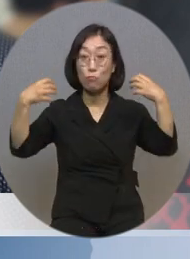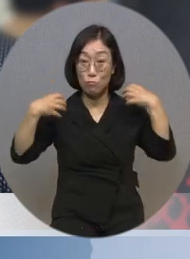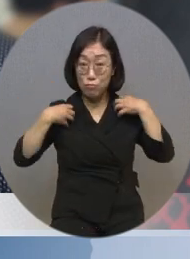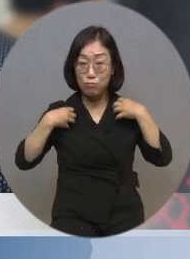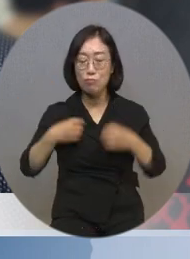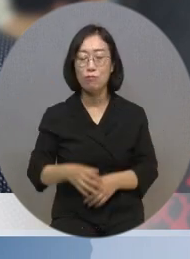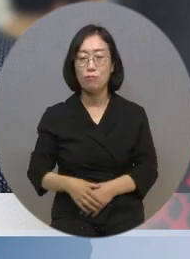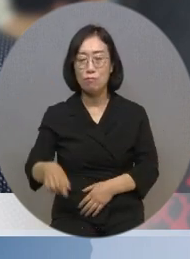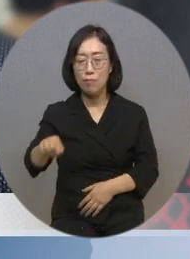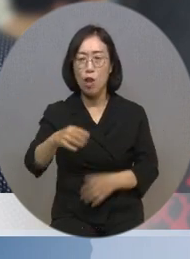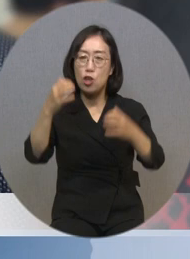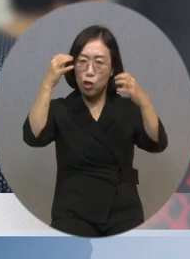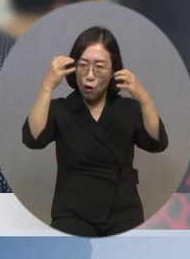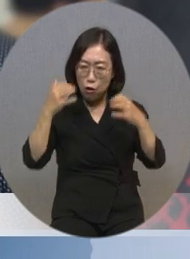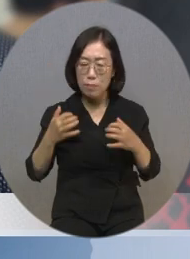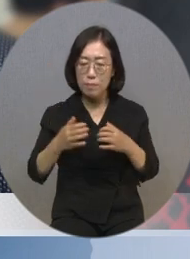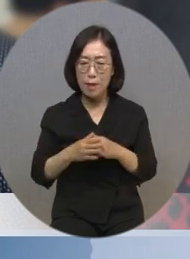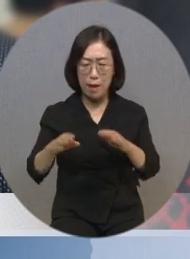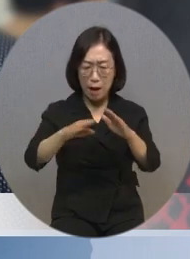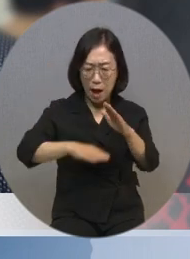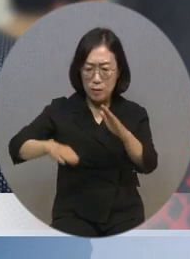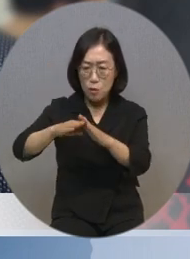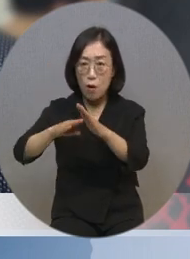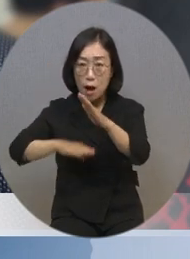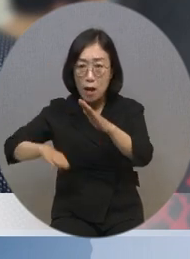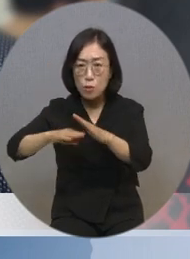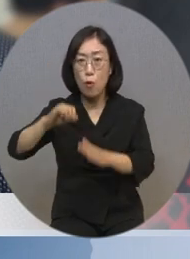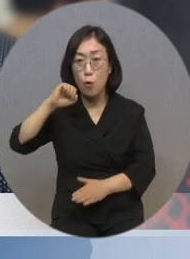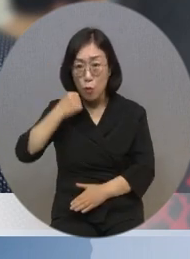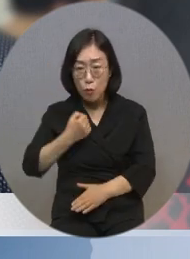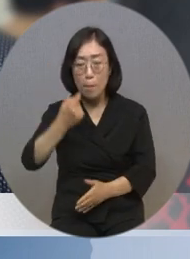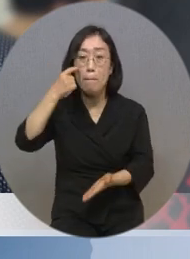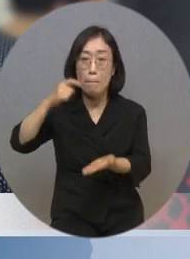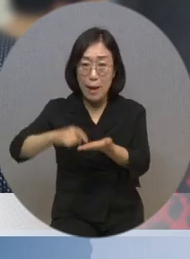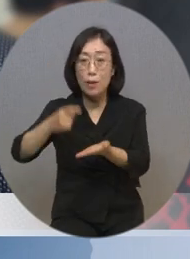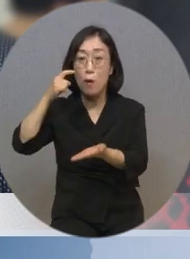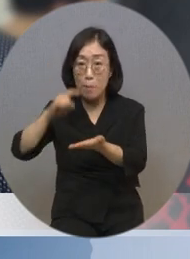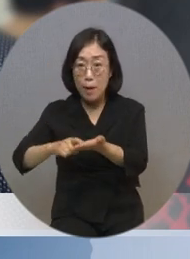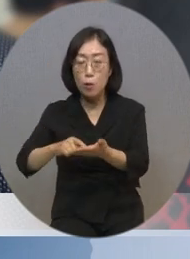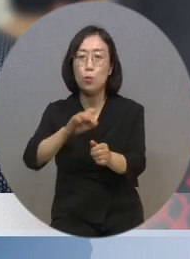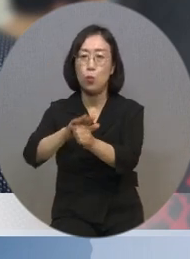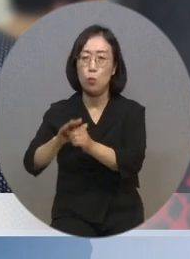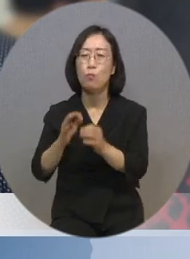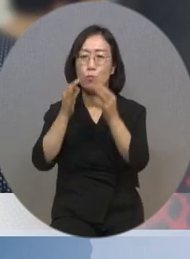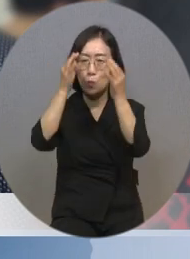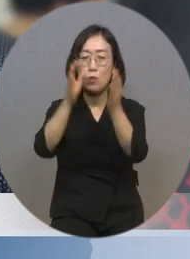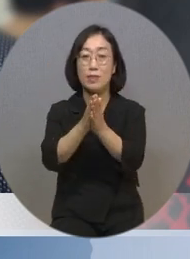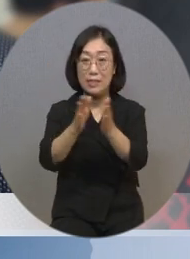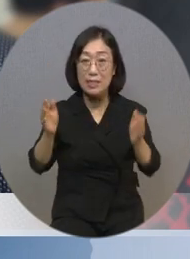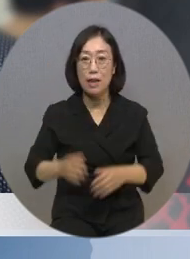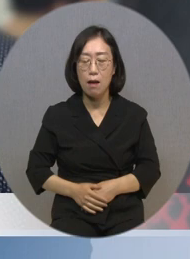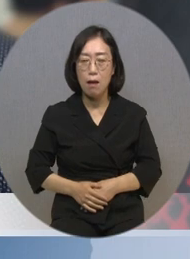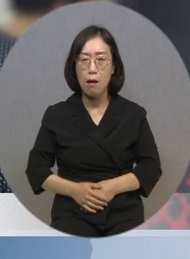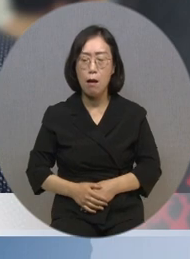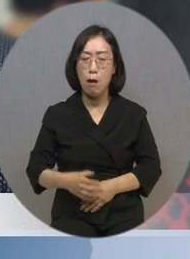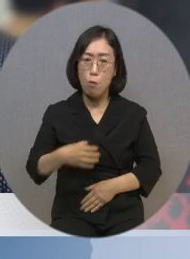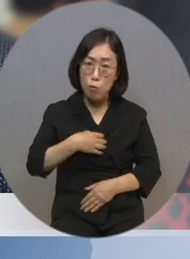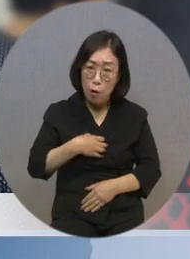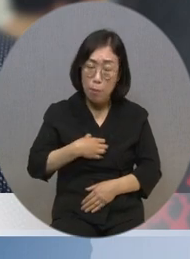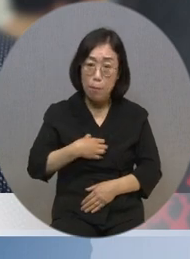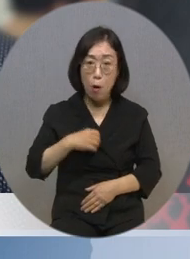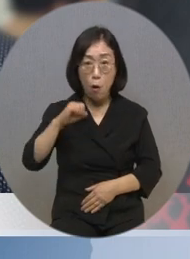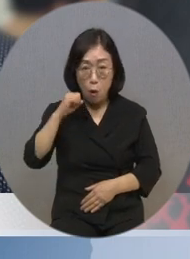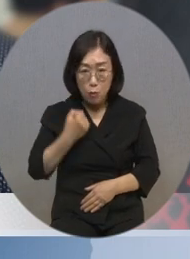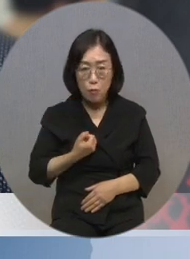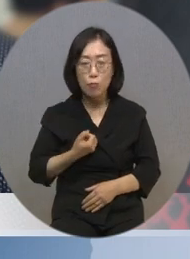함께 여름철 민생 및 생활 안전 대책을 마련했는데요. 혹서기 위기가구 발굴과 지원에